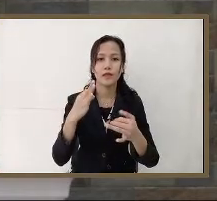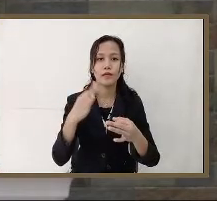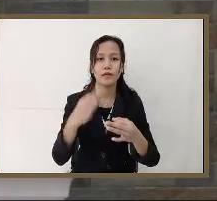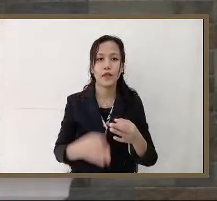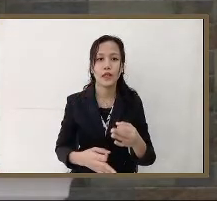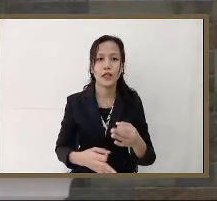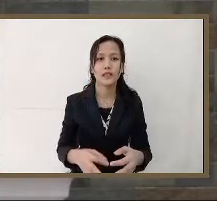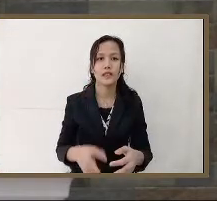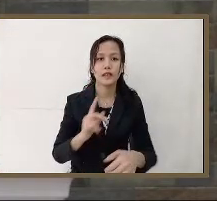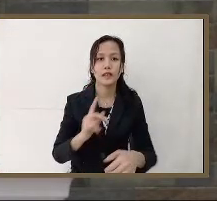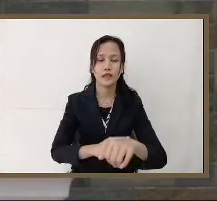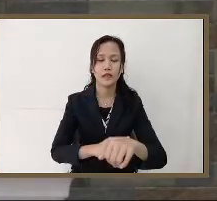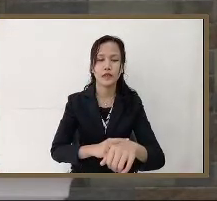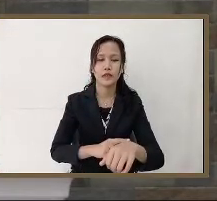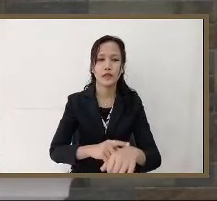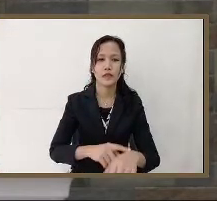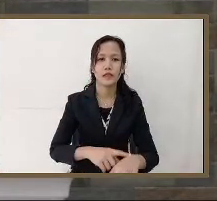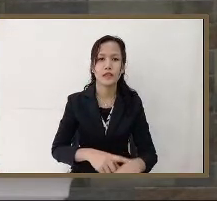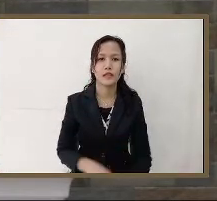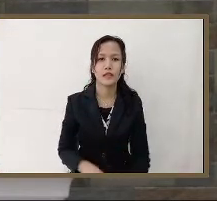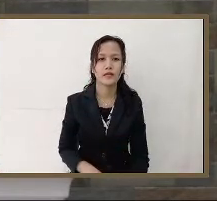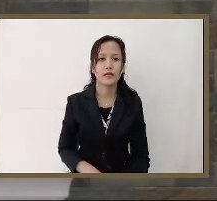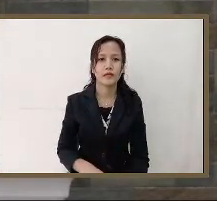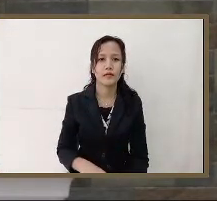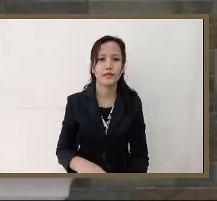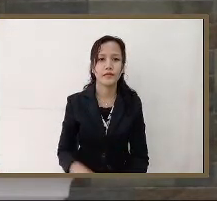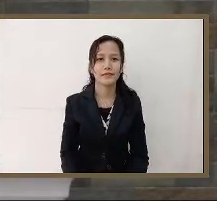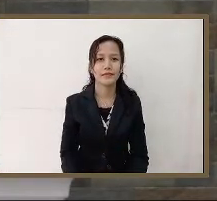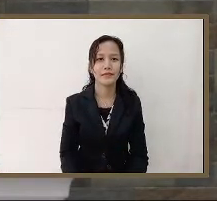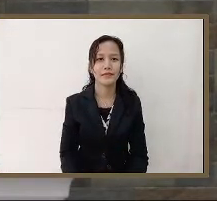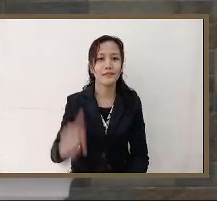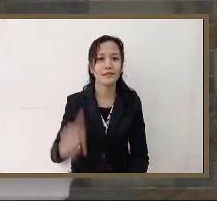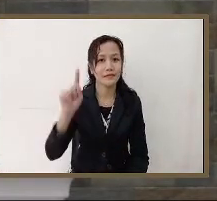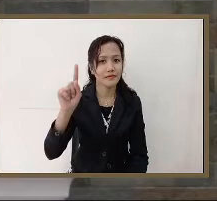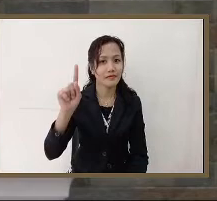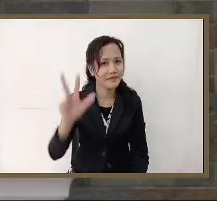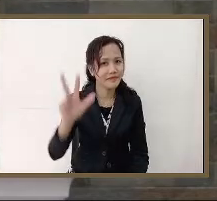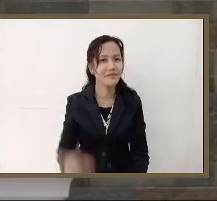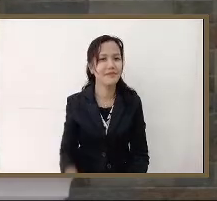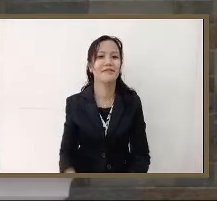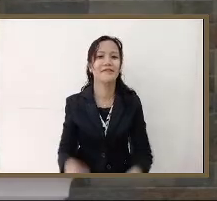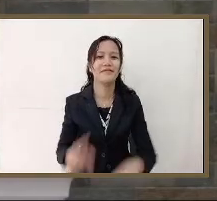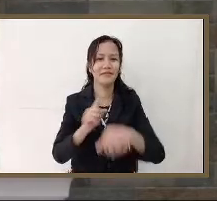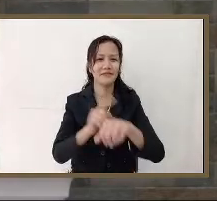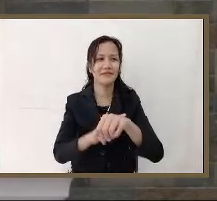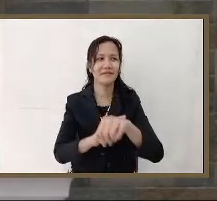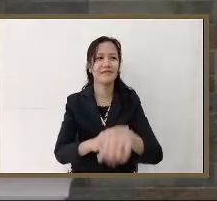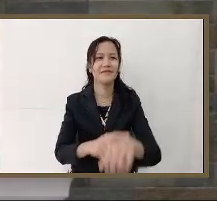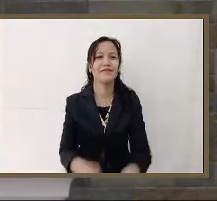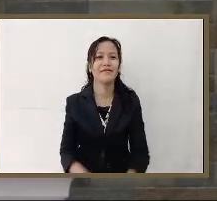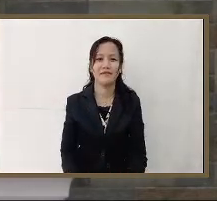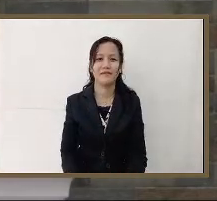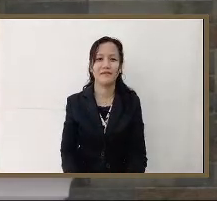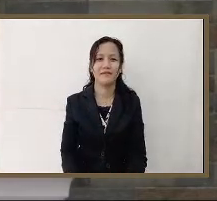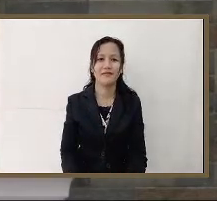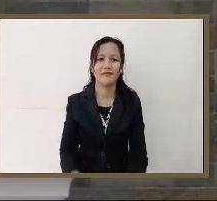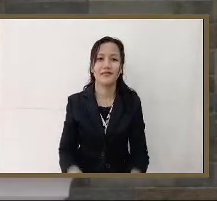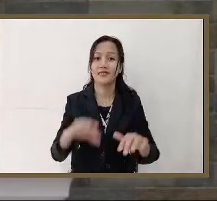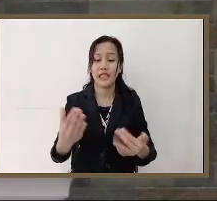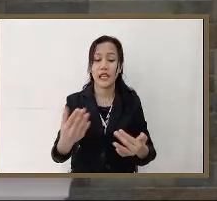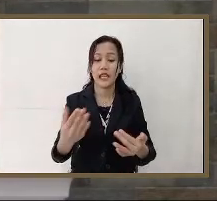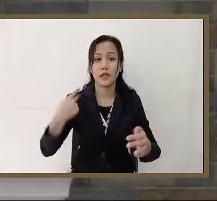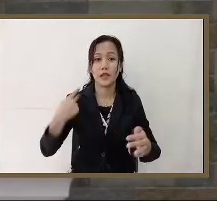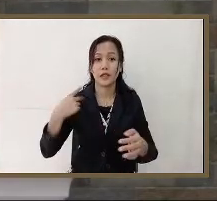tatlo, the first period, middle period, and then the final period. Anong meron naman dito sa final period?